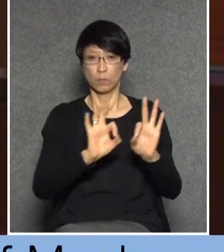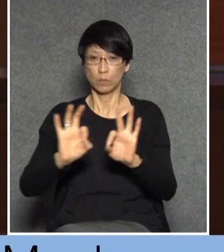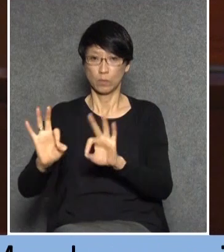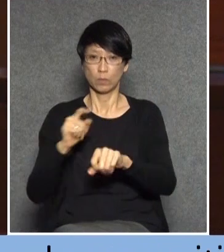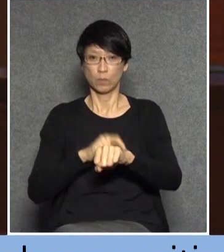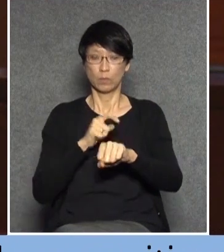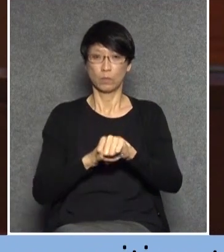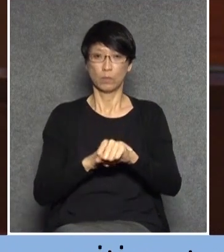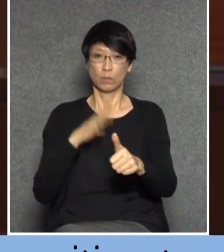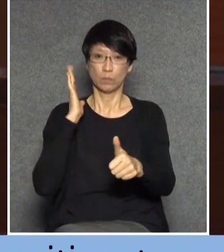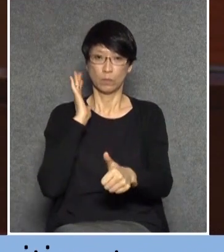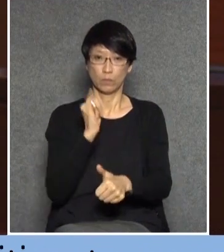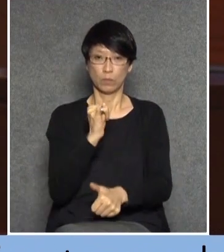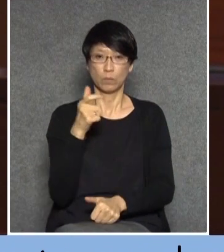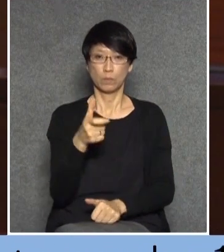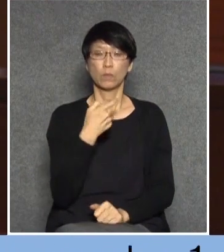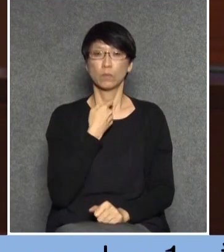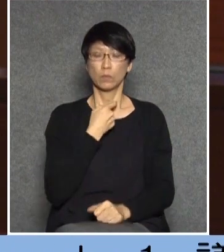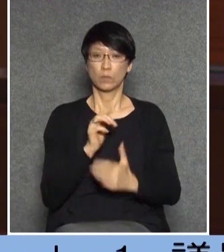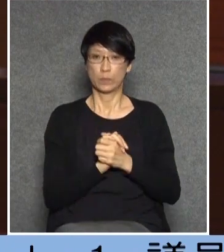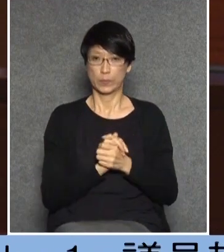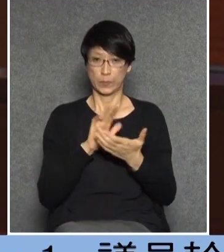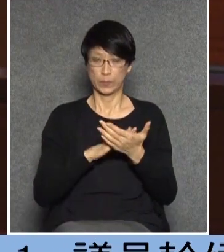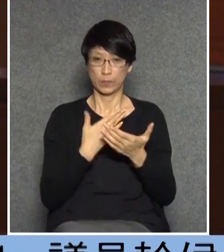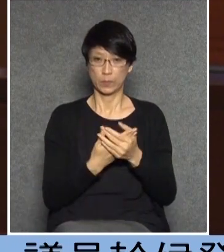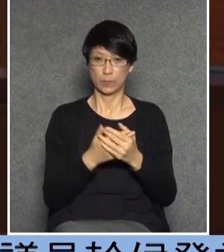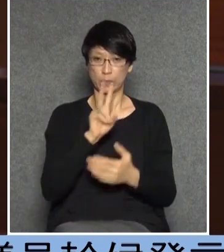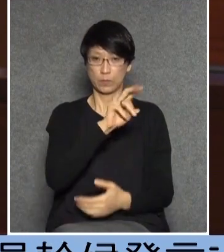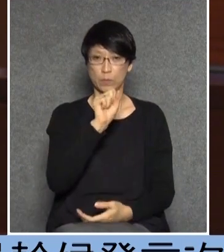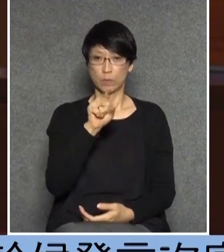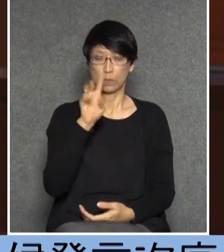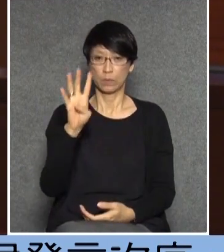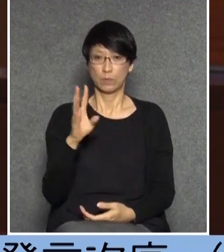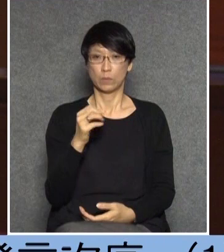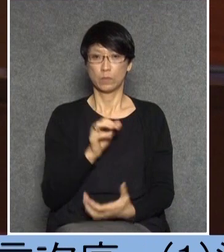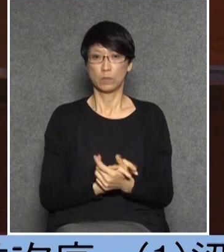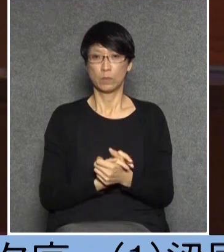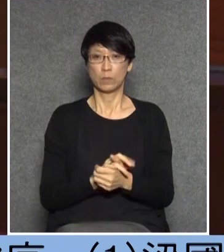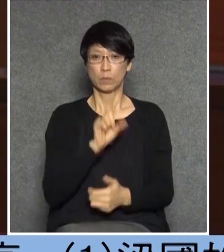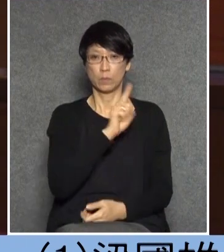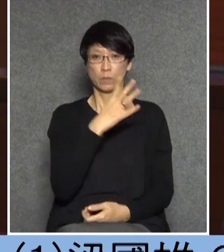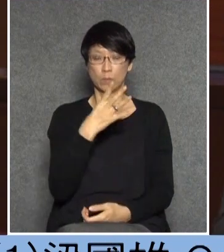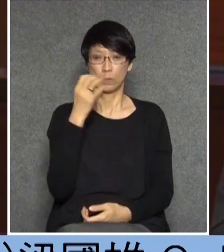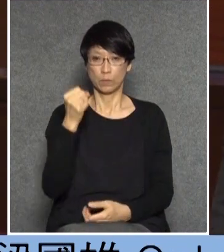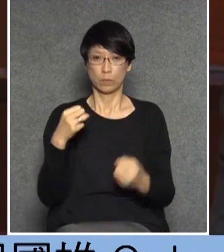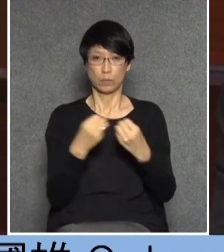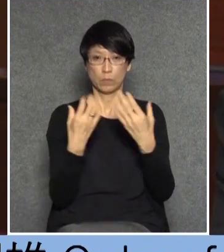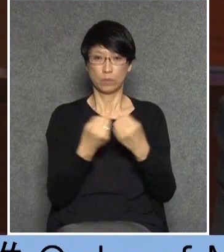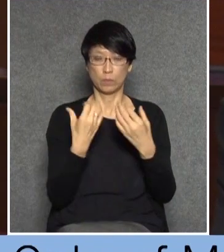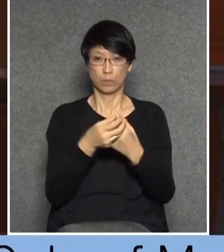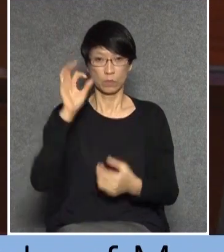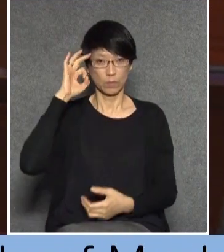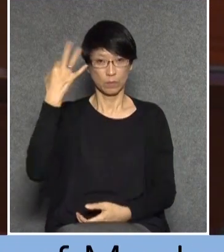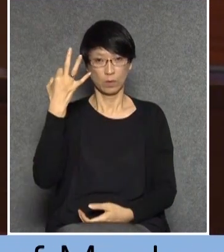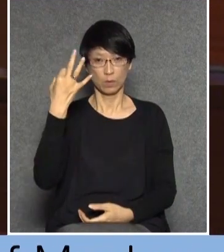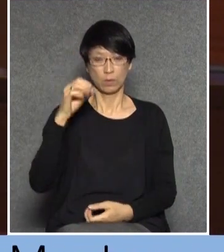就繳交罰款。但是2014年港鐵發生140宗故障，平均每3日就發生一次